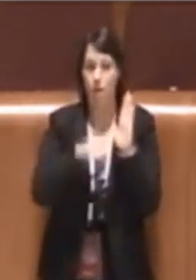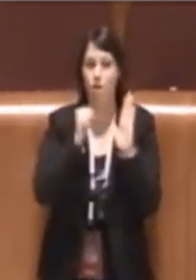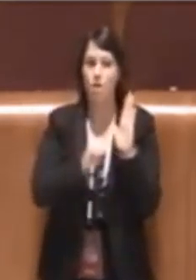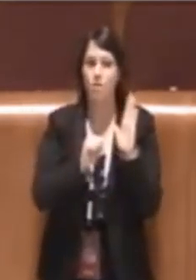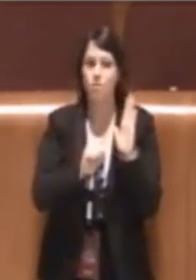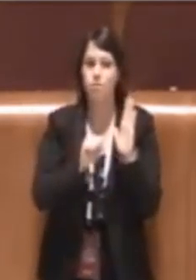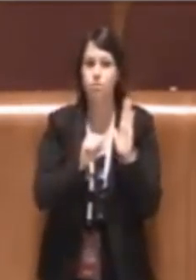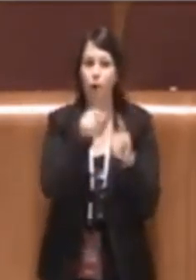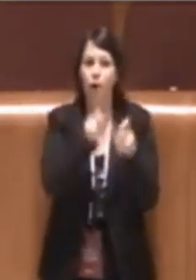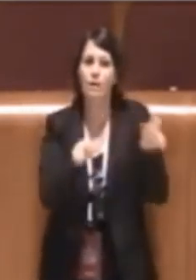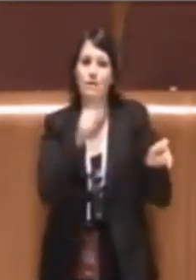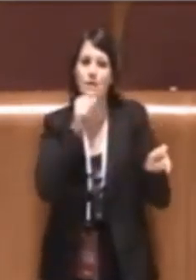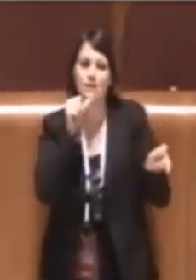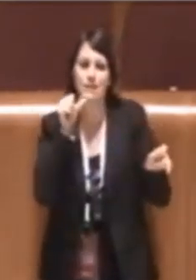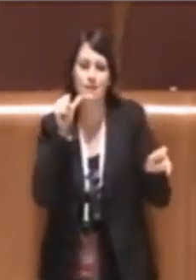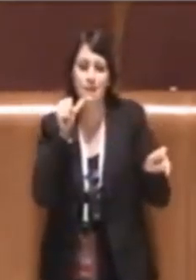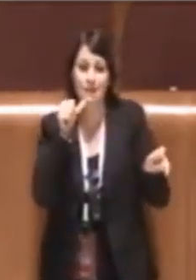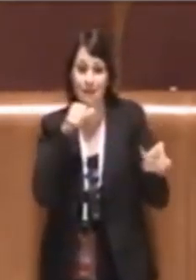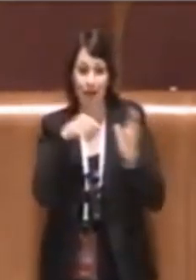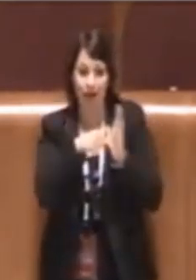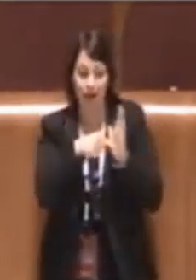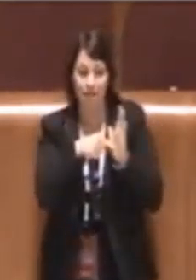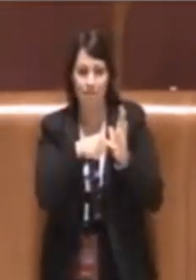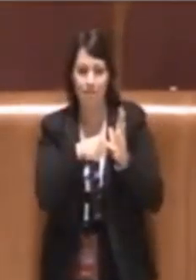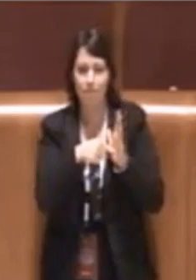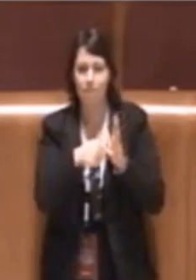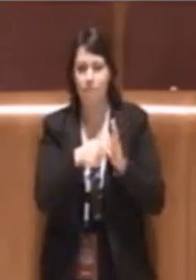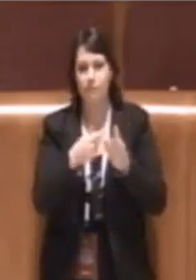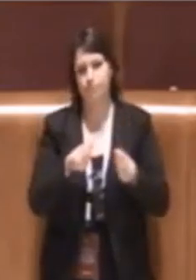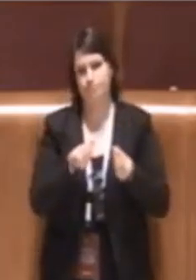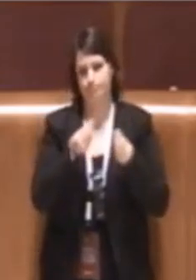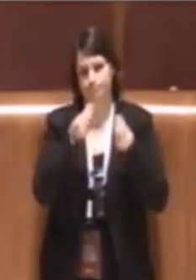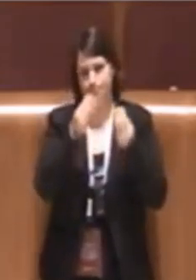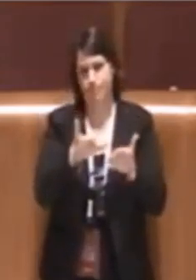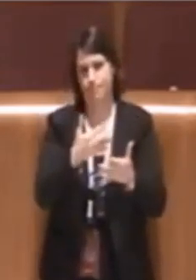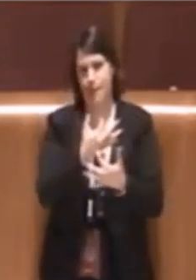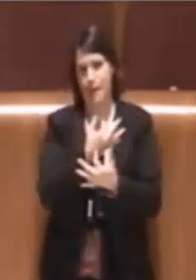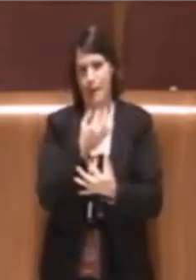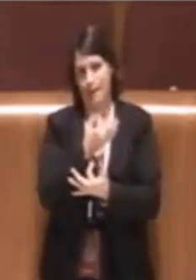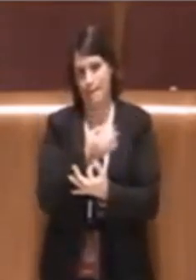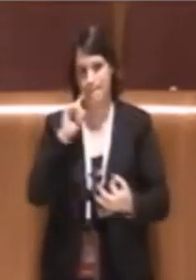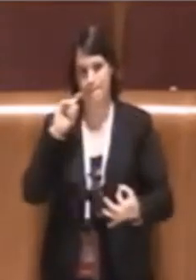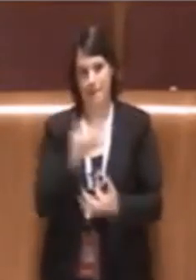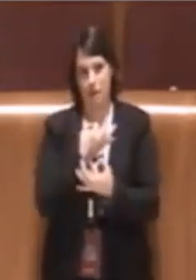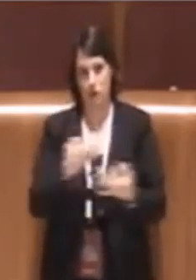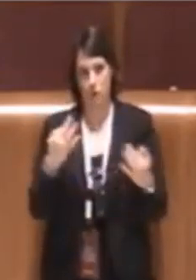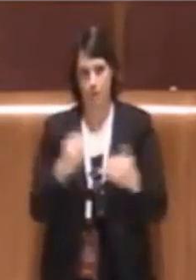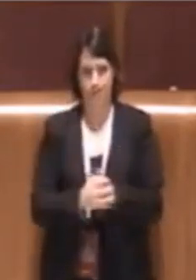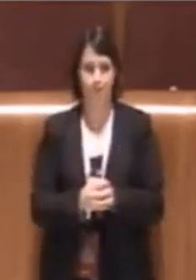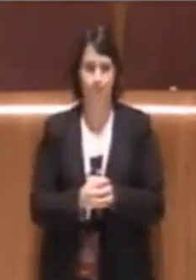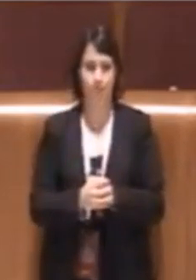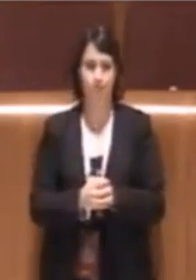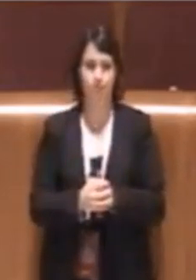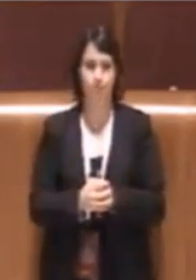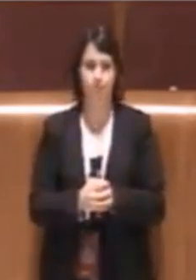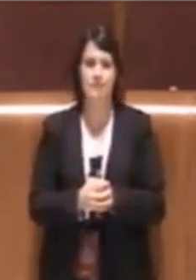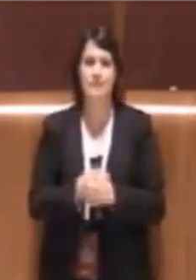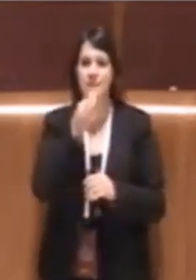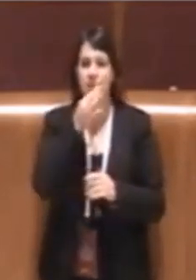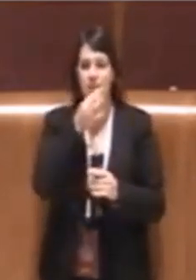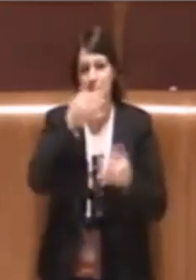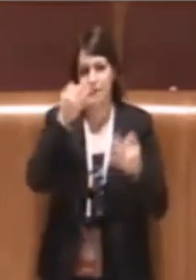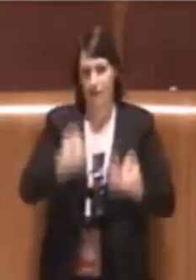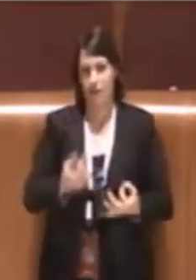stessi fruitori del servizio stesso. Quindi naturalmente voteremo favorevoli al nostro emendamento.